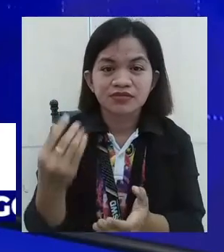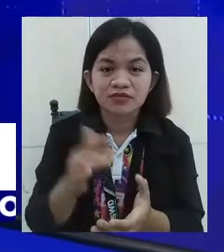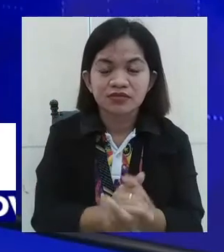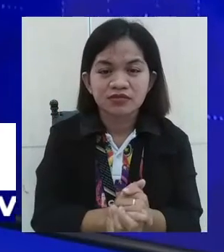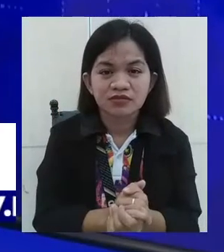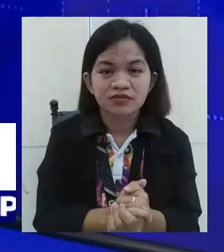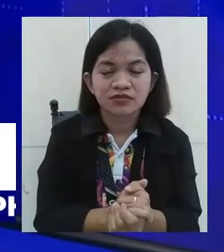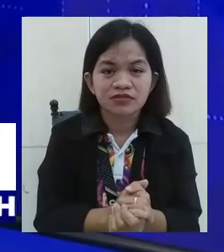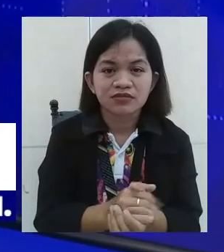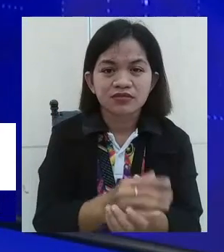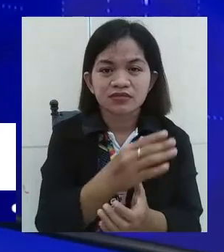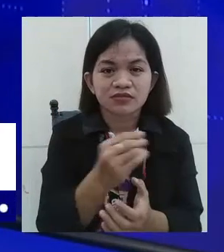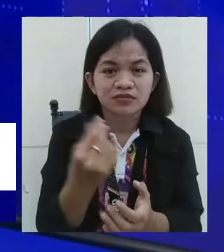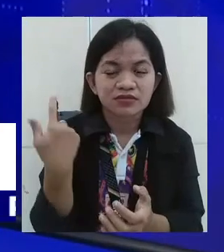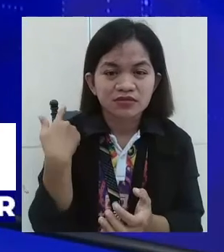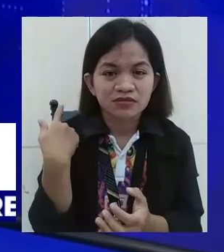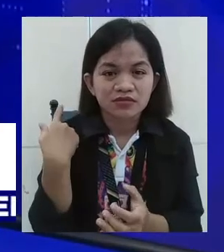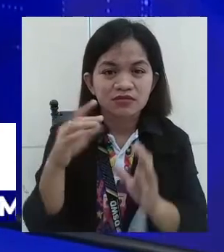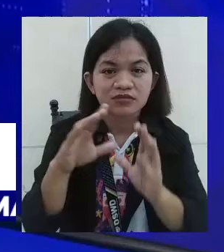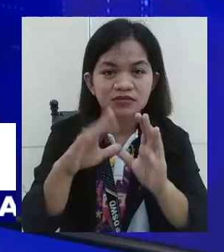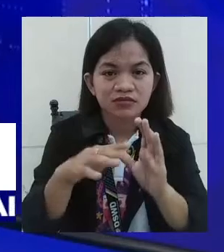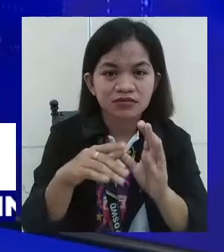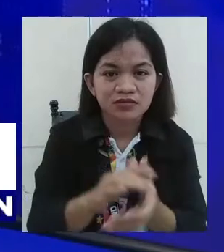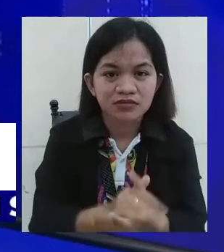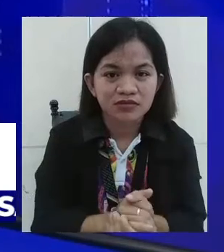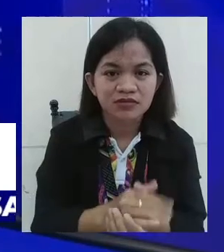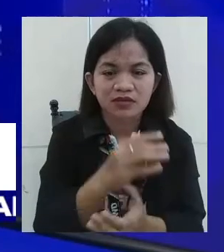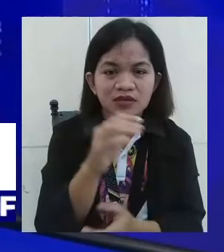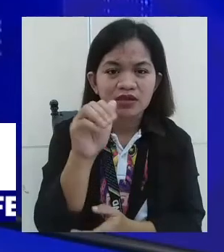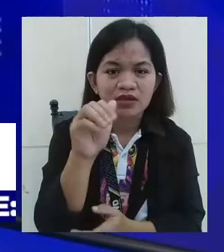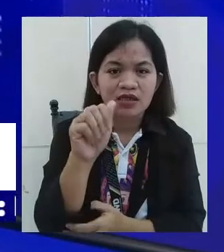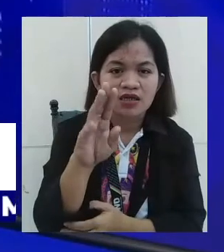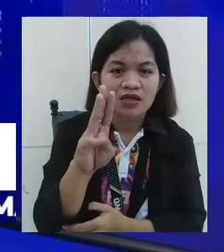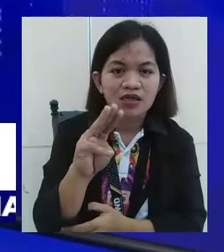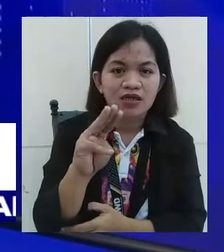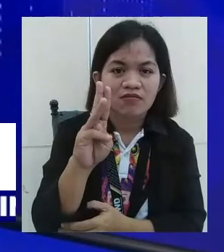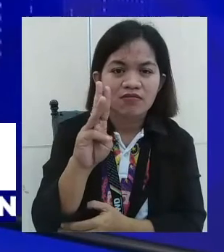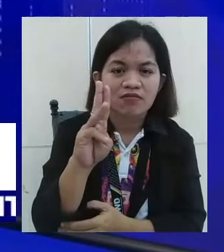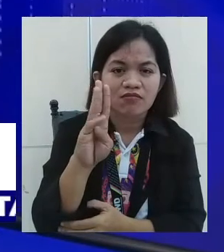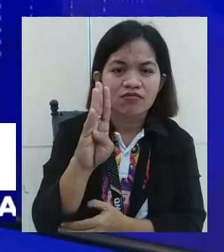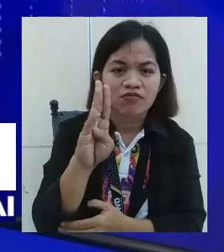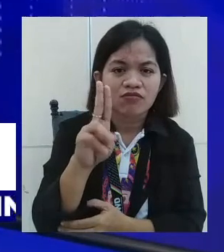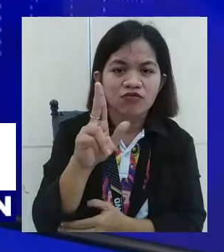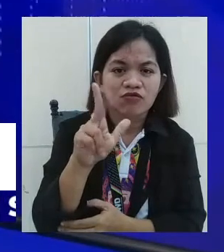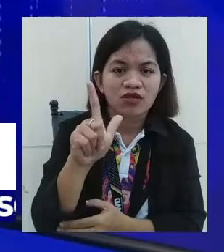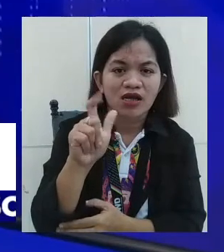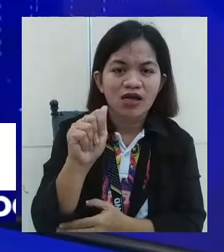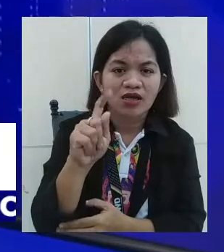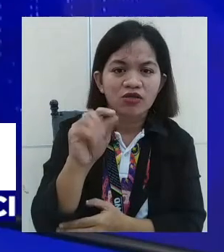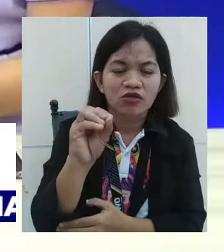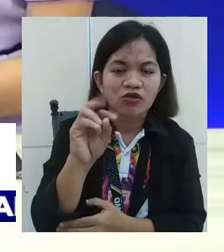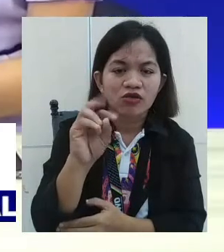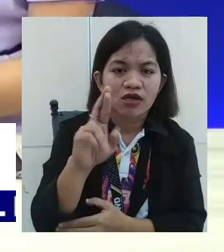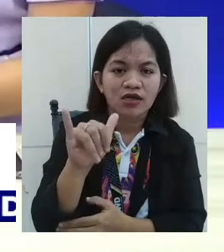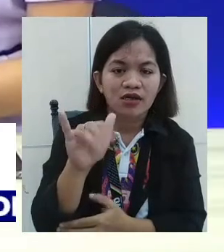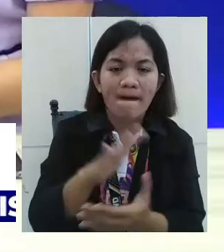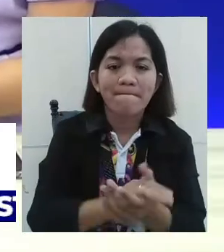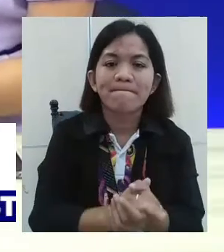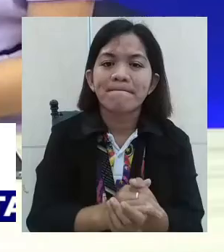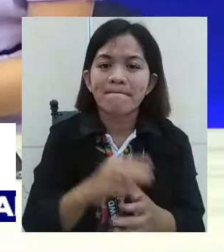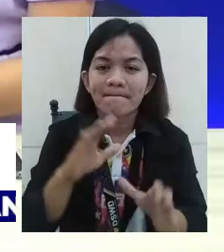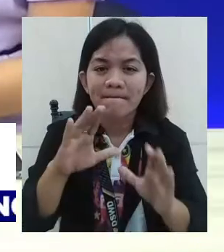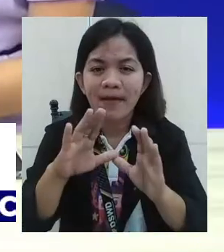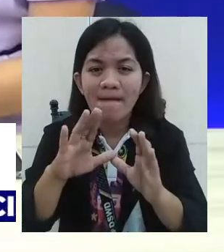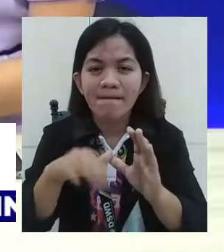those persons with ambulatory problem. Wala dyan. How about yung deaf? How about yung persons with visual impairment? Kasi